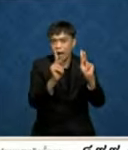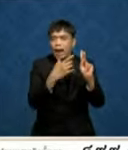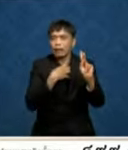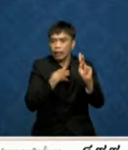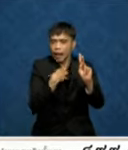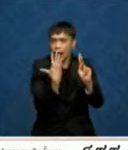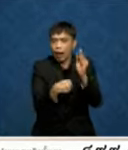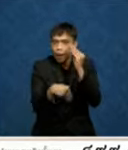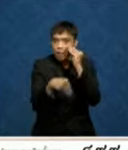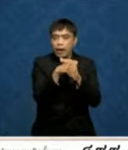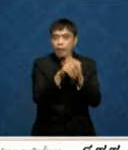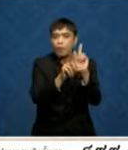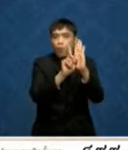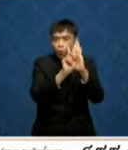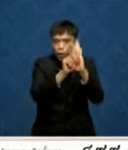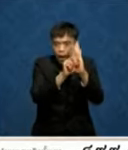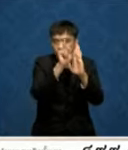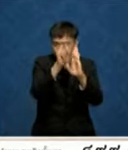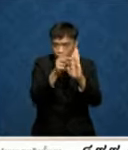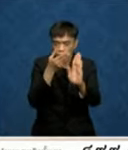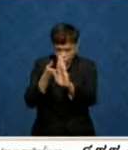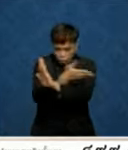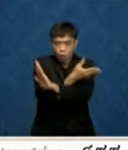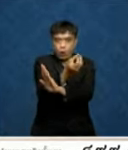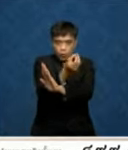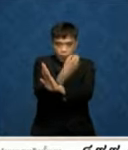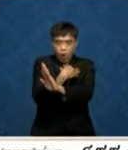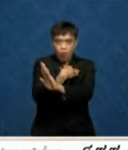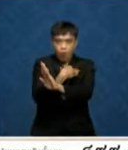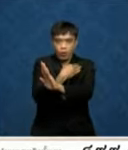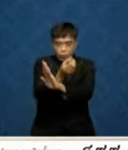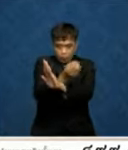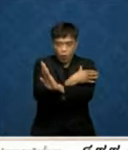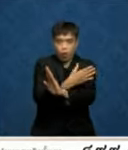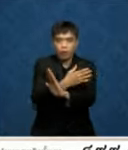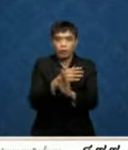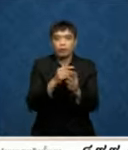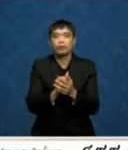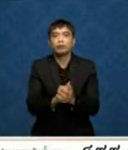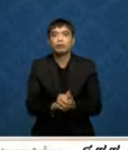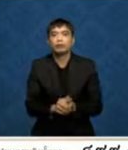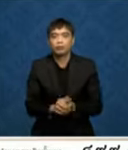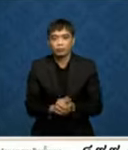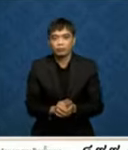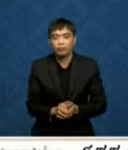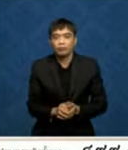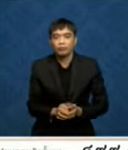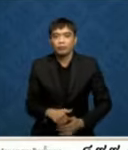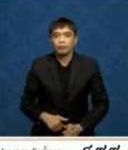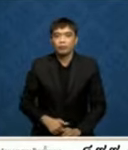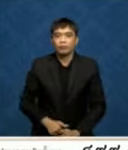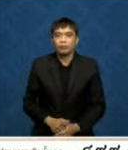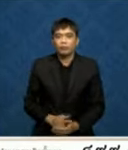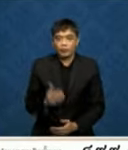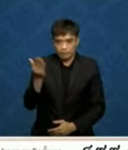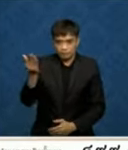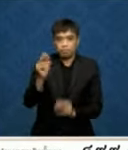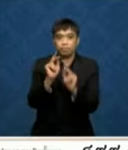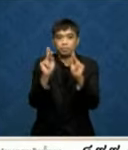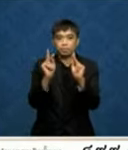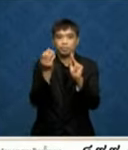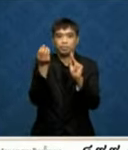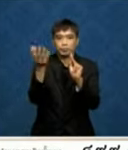นกว่า7นาทีก็สามารถแจ้งได้เลยนะครับเราไม่ได้ต้องเร่งรัดในนะครับเพราะว่ามีไม่กี่มาตราที่ต้องพิจารณาเท่านั้นเองนะครับขอเชิญกรรมธิการเสียง